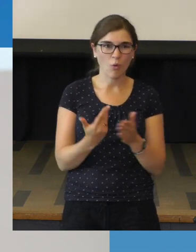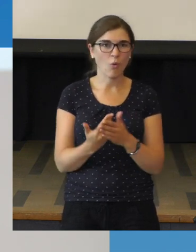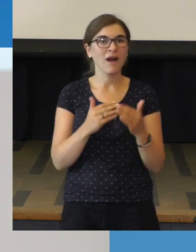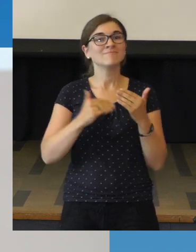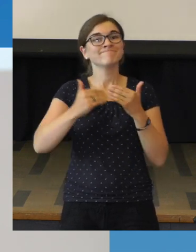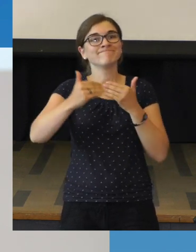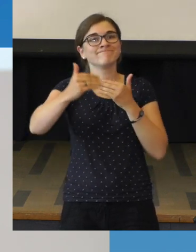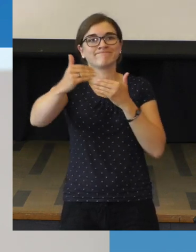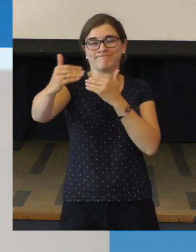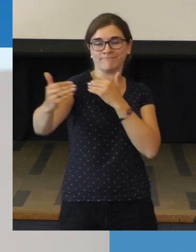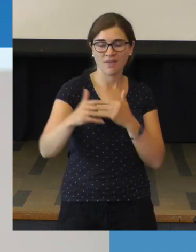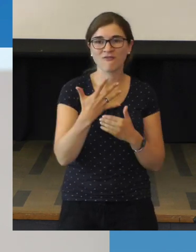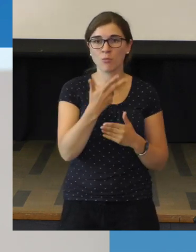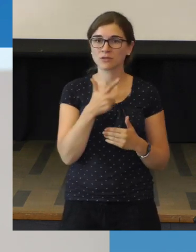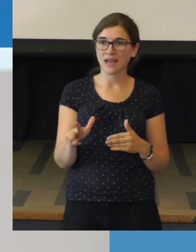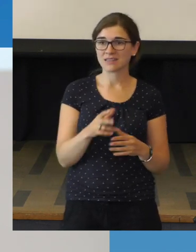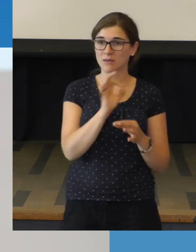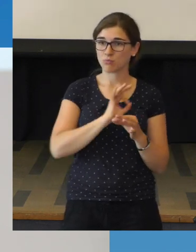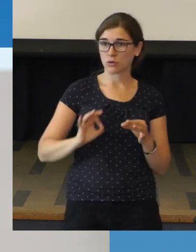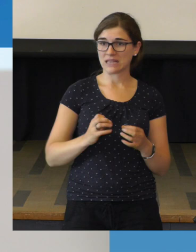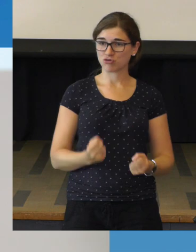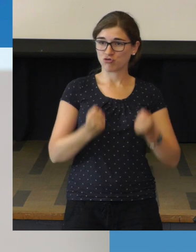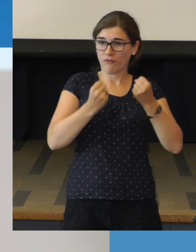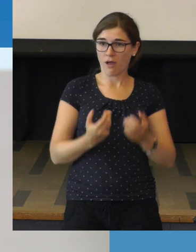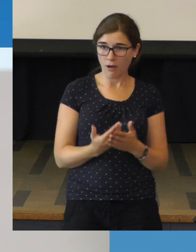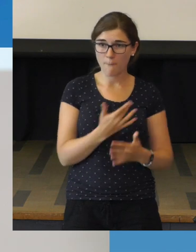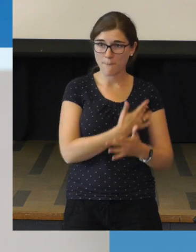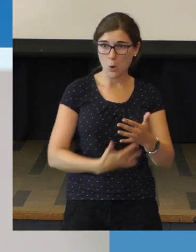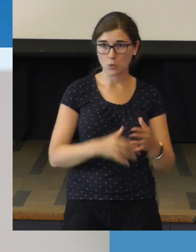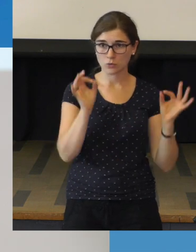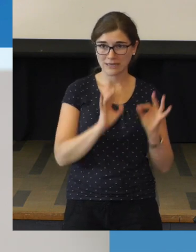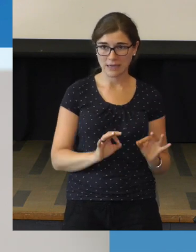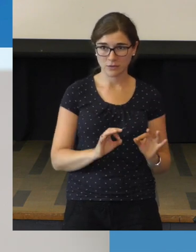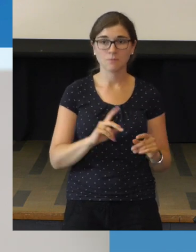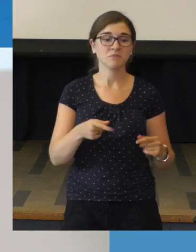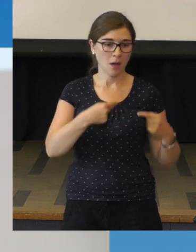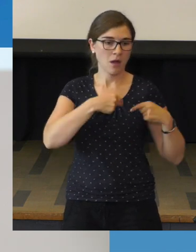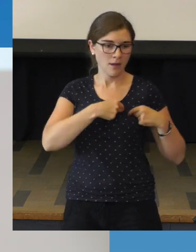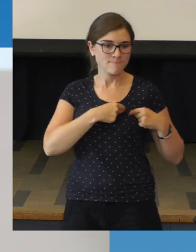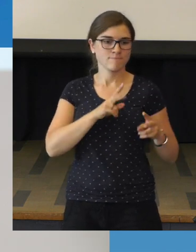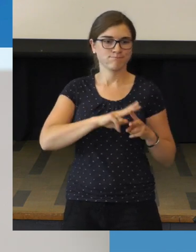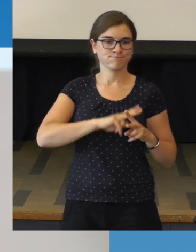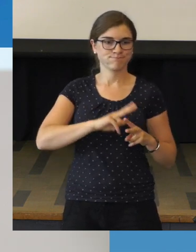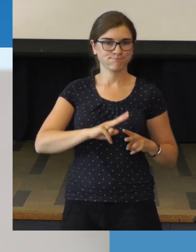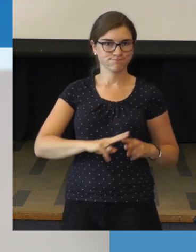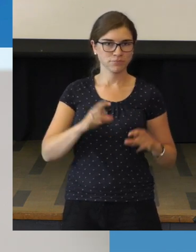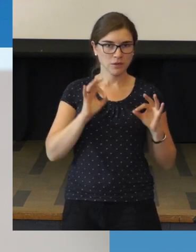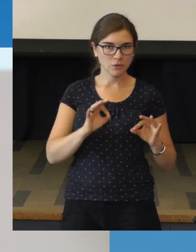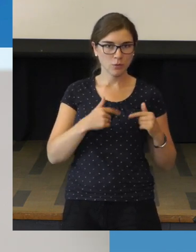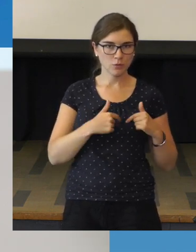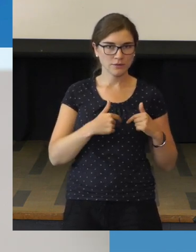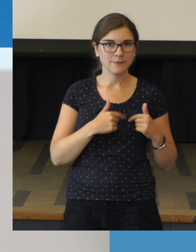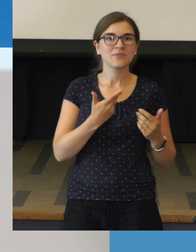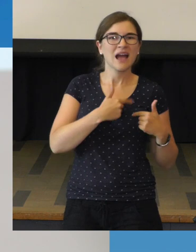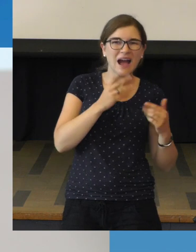Blutungskomplikationen. Dazu muss man sagen, dass das Blut grundsätzlich durch eine gut rekonstruierte Klappe besser fließt als durch eine mechanische